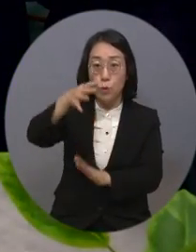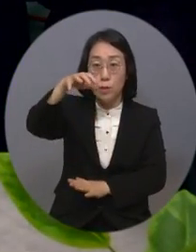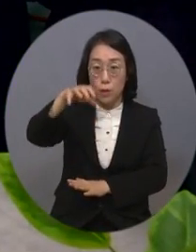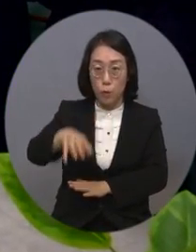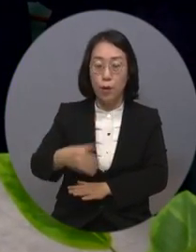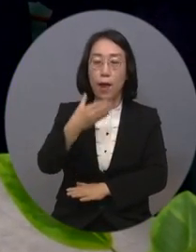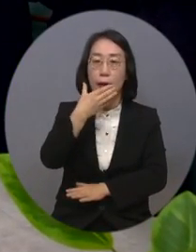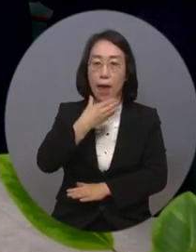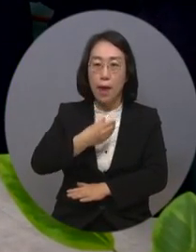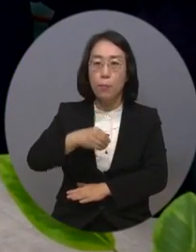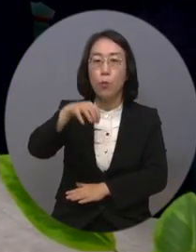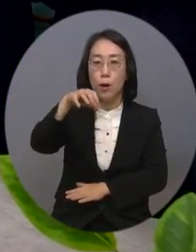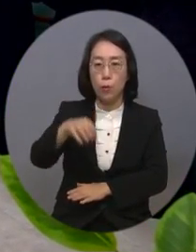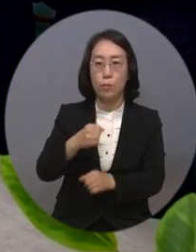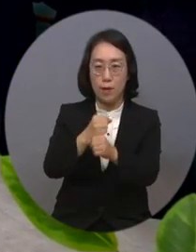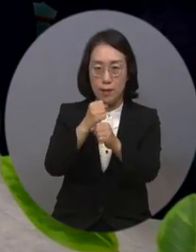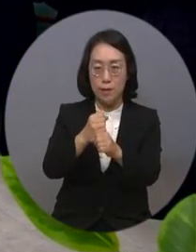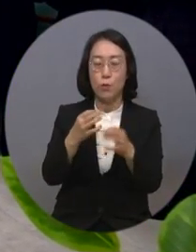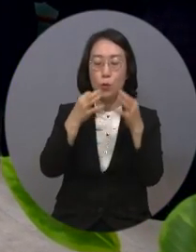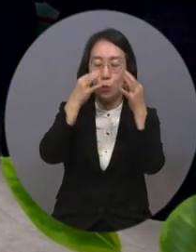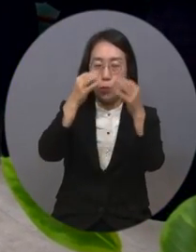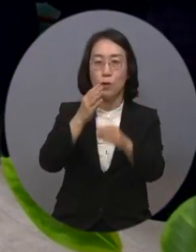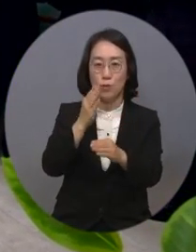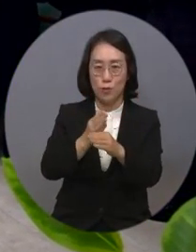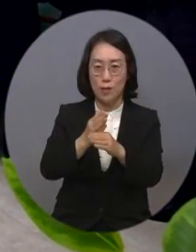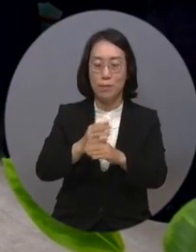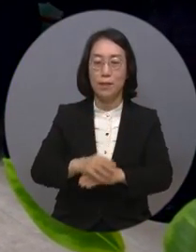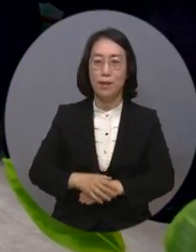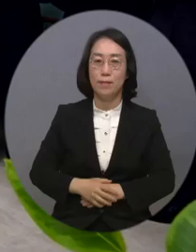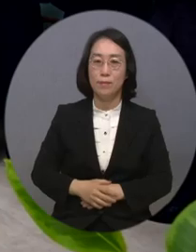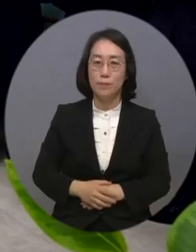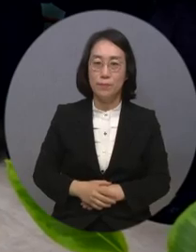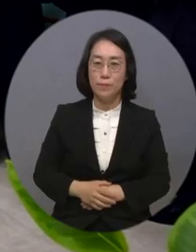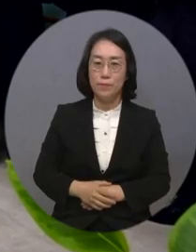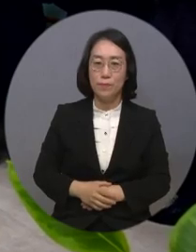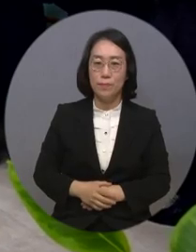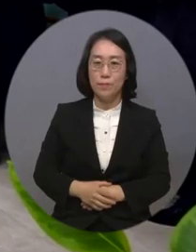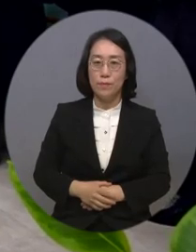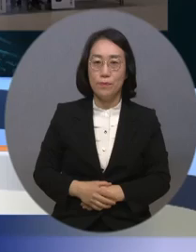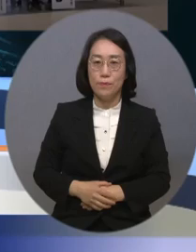행복 도시를 만들어가고 있습니다. 복지TV 경기방송 정선입니다.